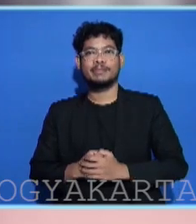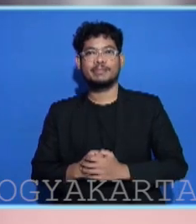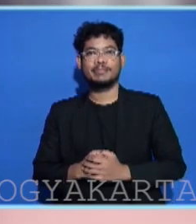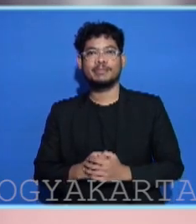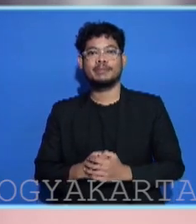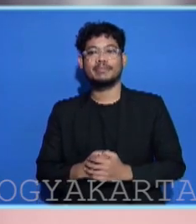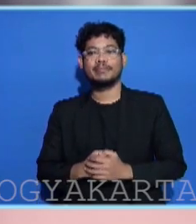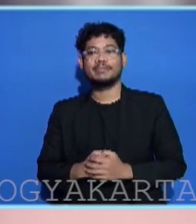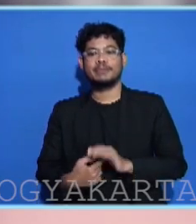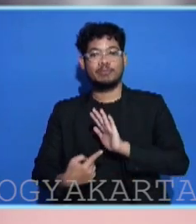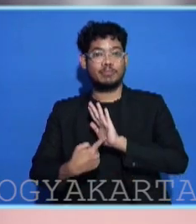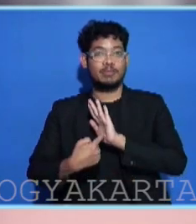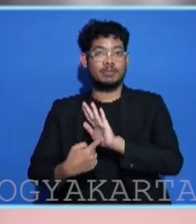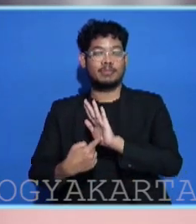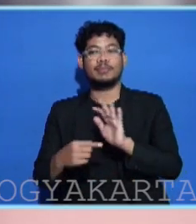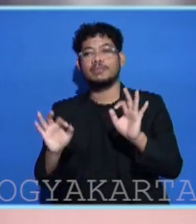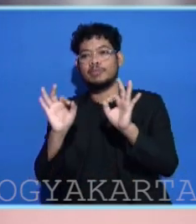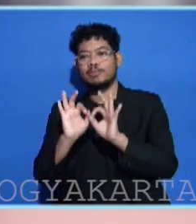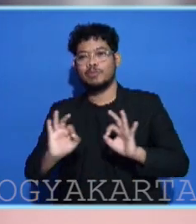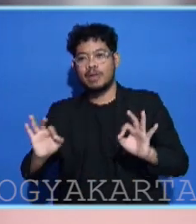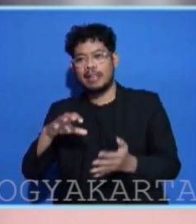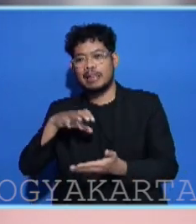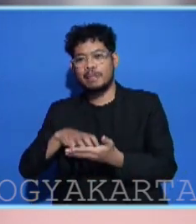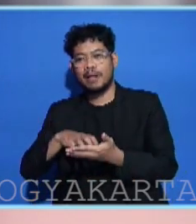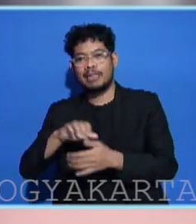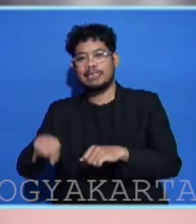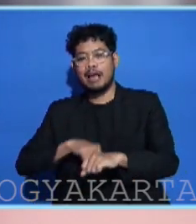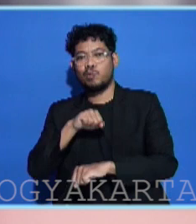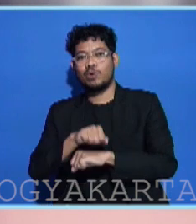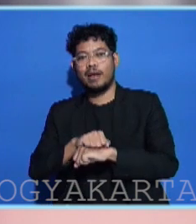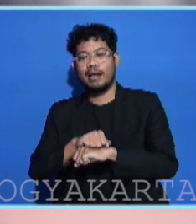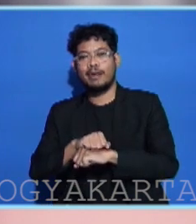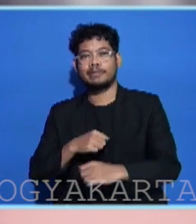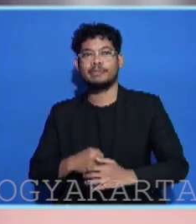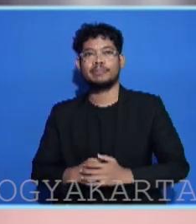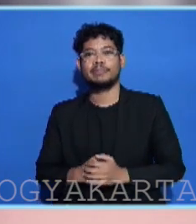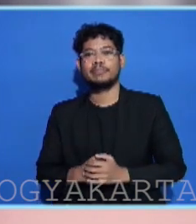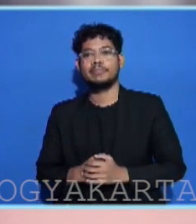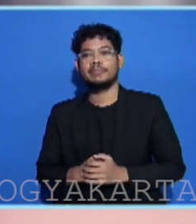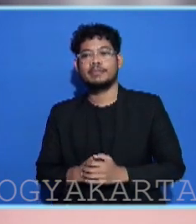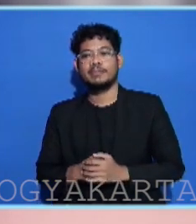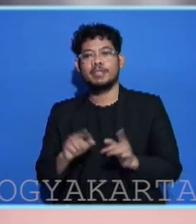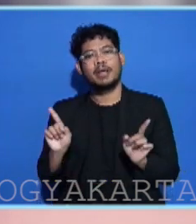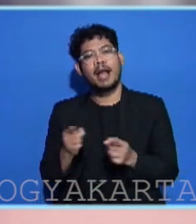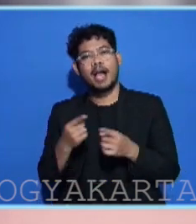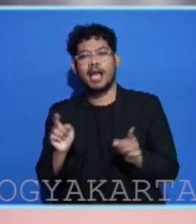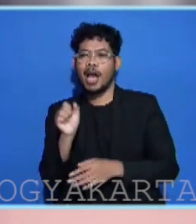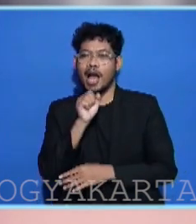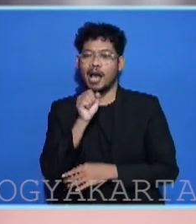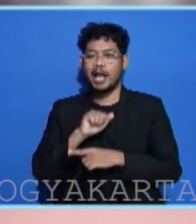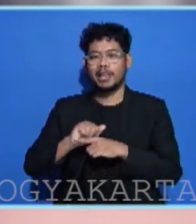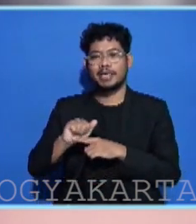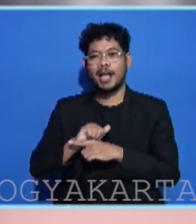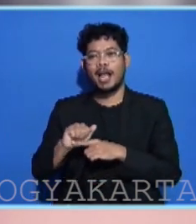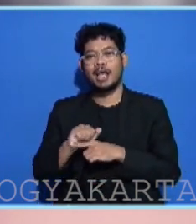Akan tampil di ajang festival seni di Singapura, kelompok paduan suara asal kota Yogyakarta giat melakukan latihan dengan menggelar konser